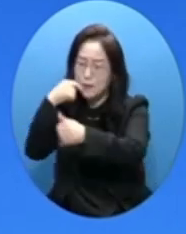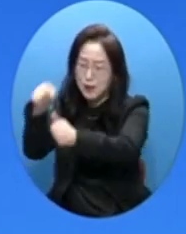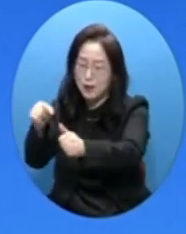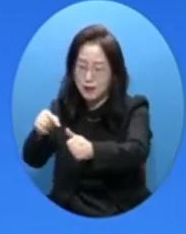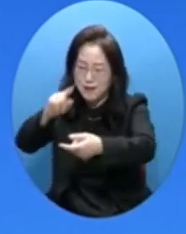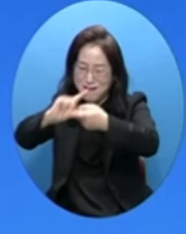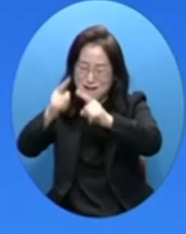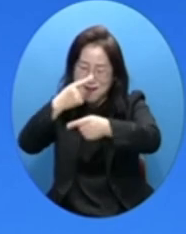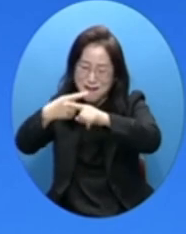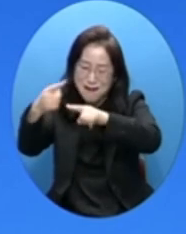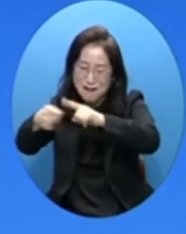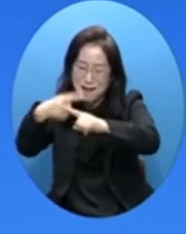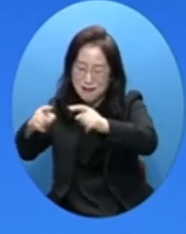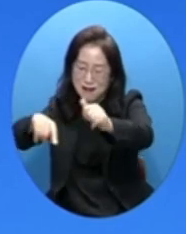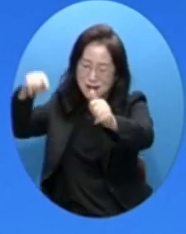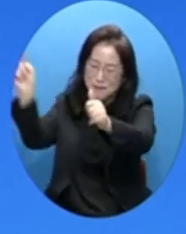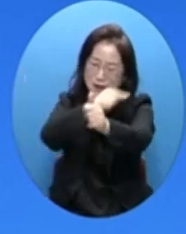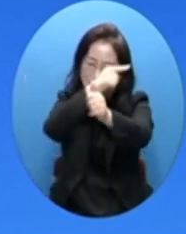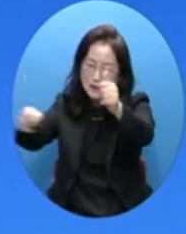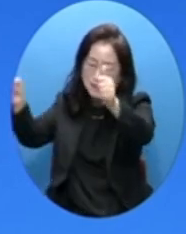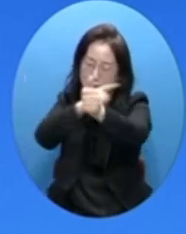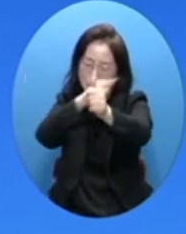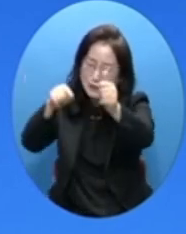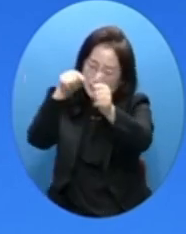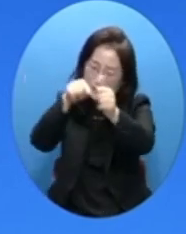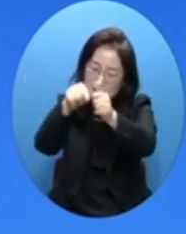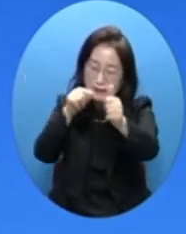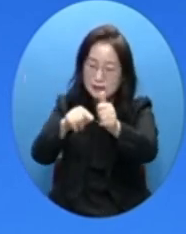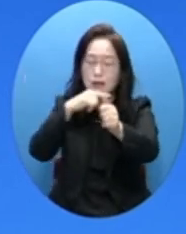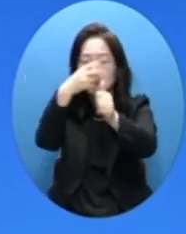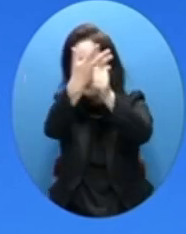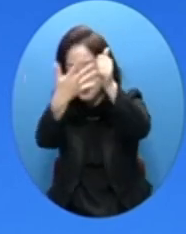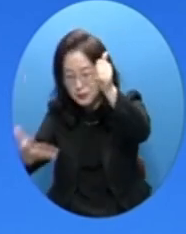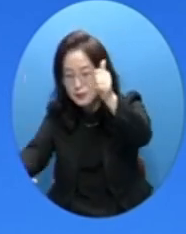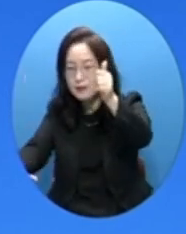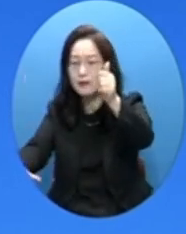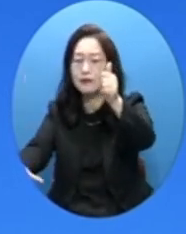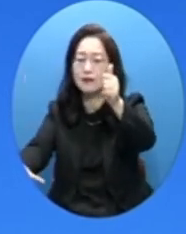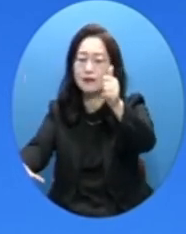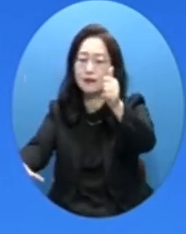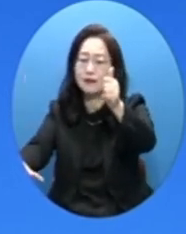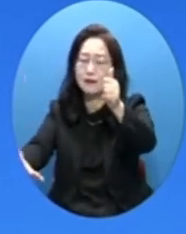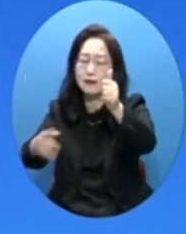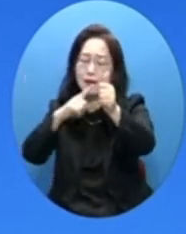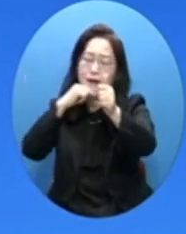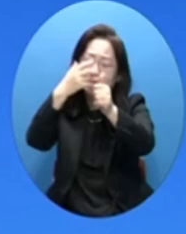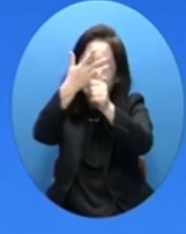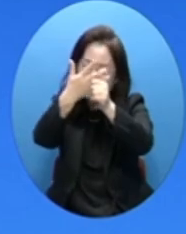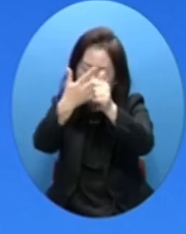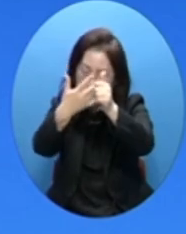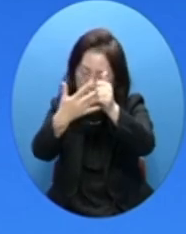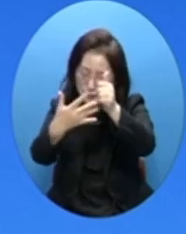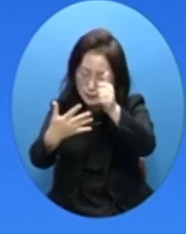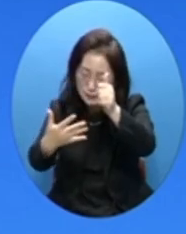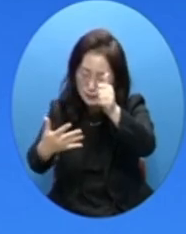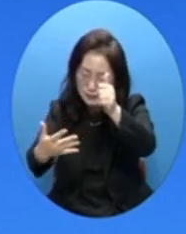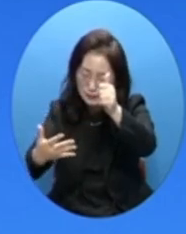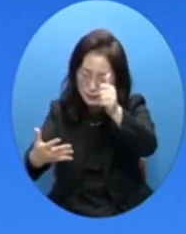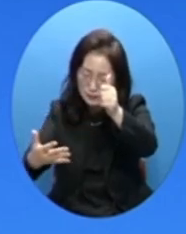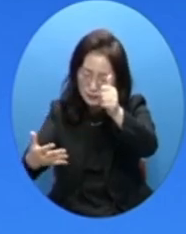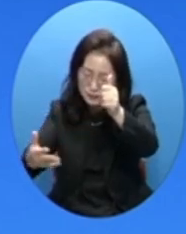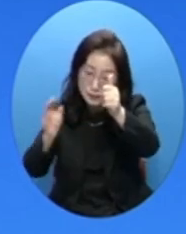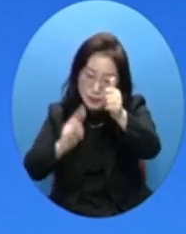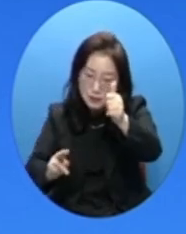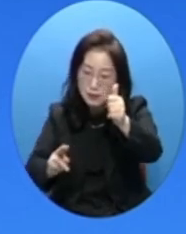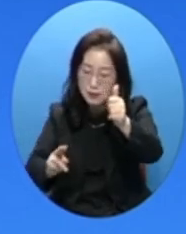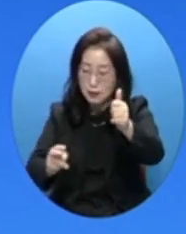온몸이 칼자국이나 피를 쏟게 되었습니다. 그 흘린 피가 얼마나 쏟아졌는지 타오르던